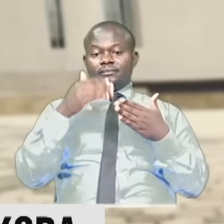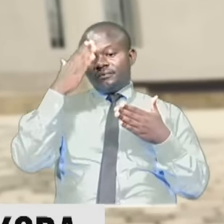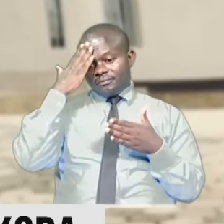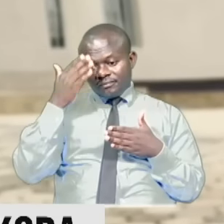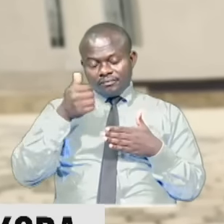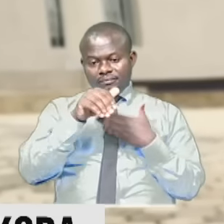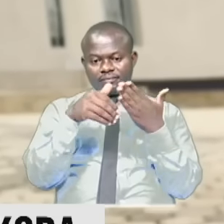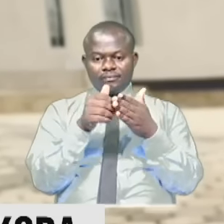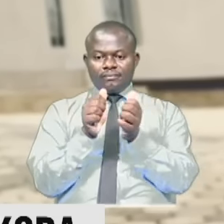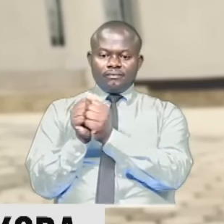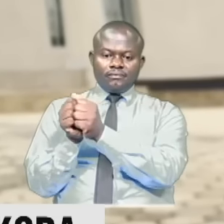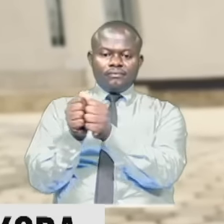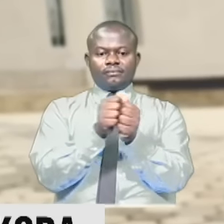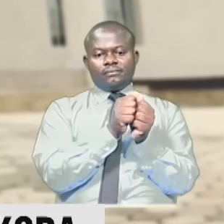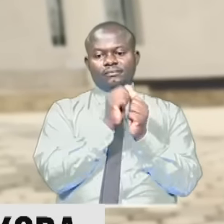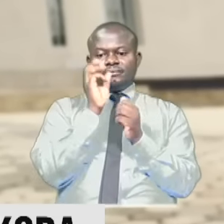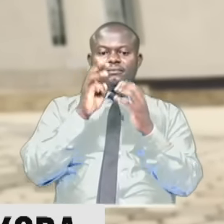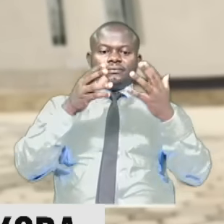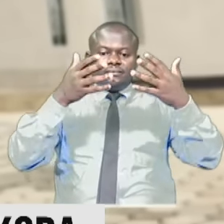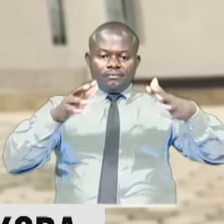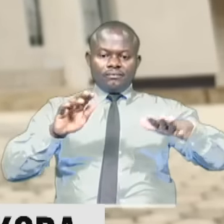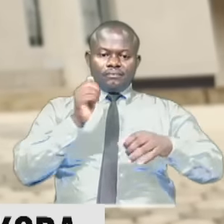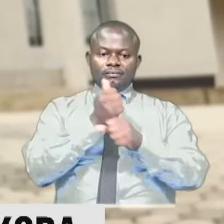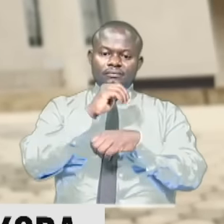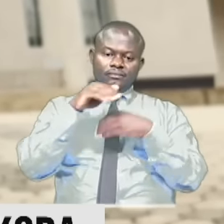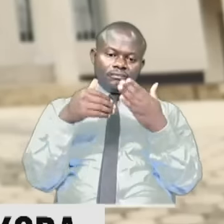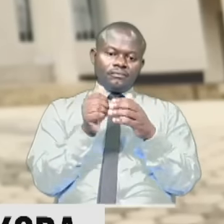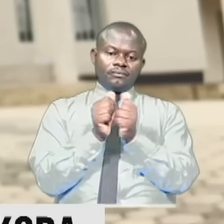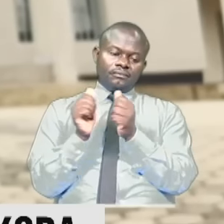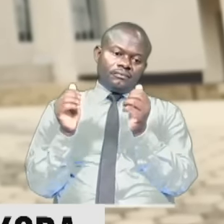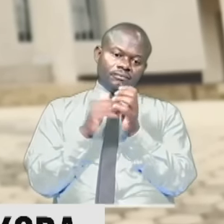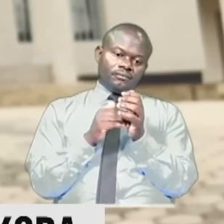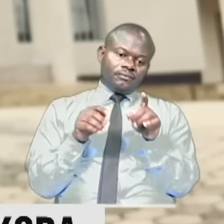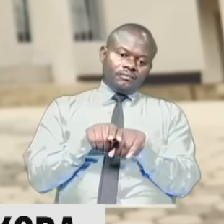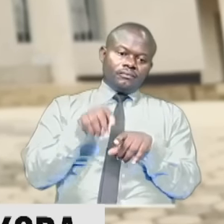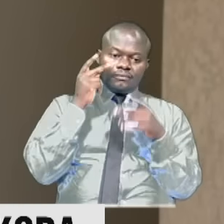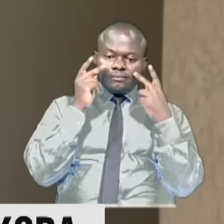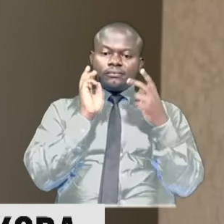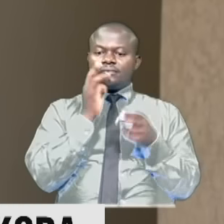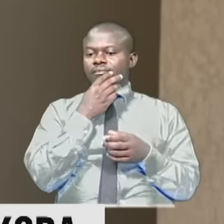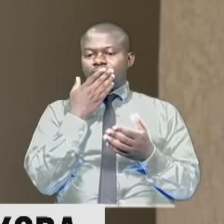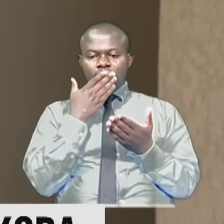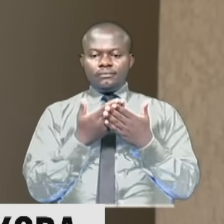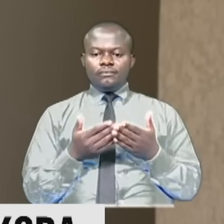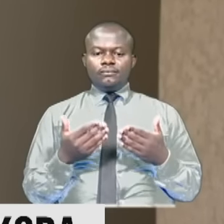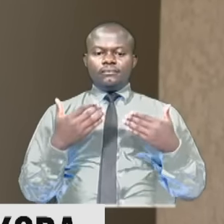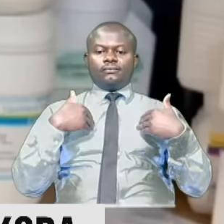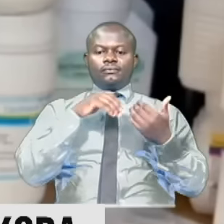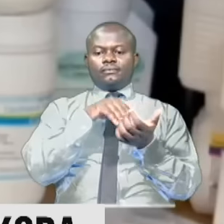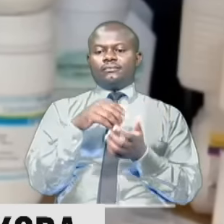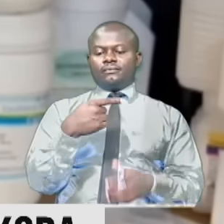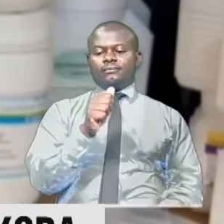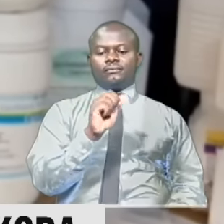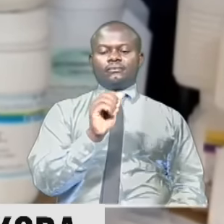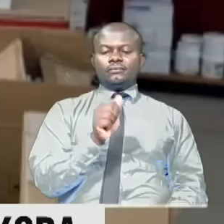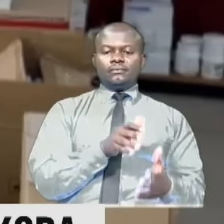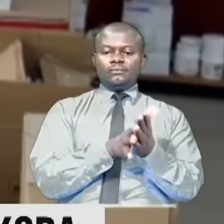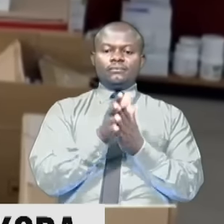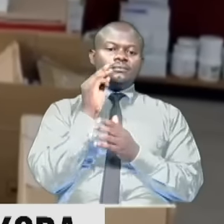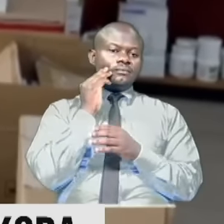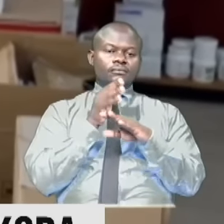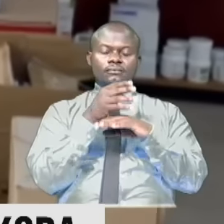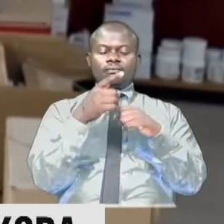irakizi kuraza kurangira abakozi bose babonetse maze nayo tukabona amazi meza. Ikigo nderabuzima cya Gacaca cyuzuye gitwaye miliyoni